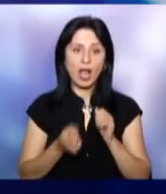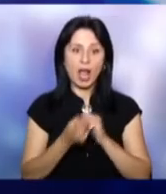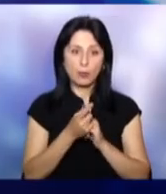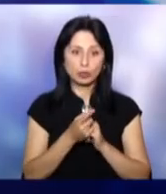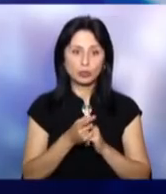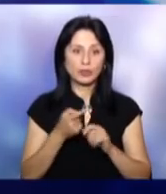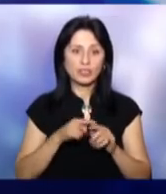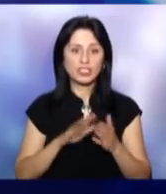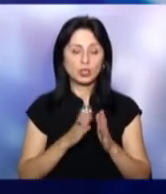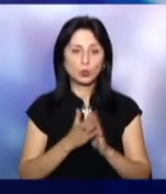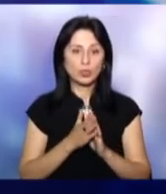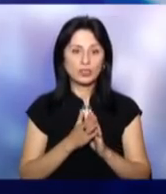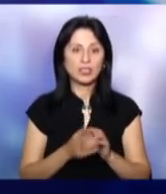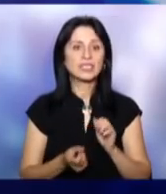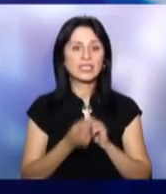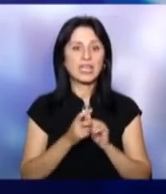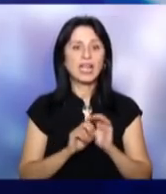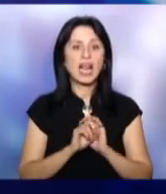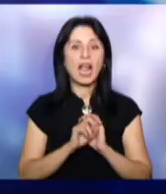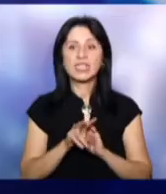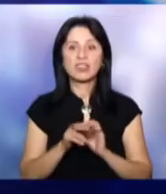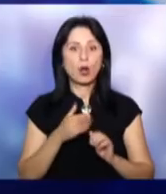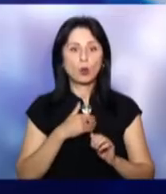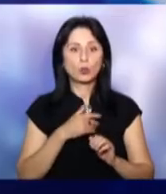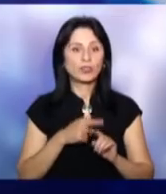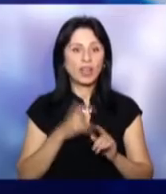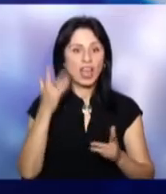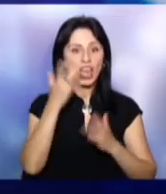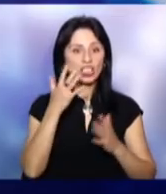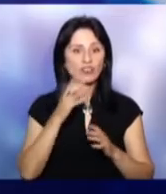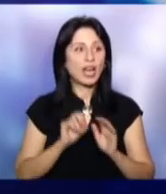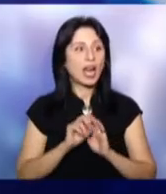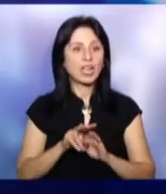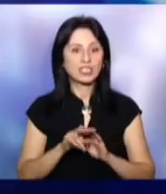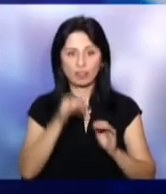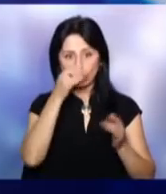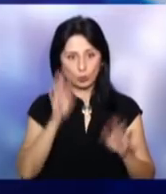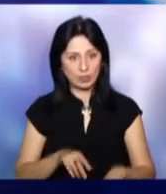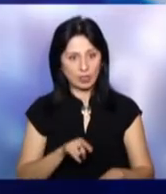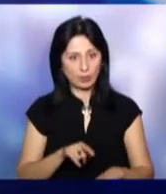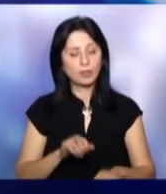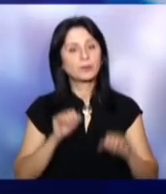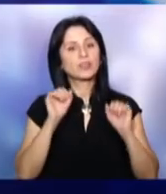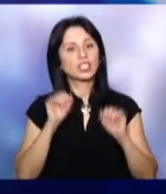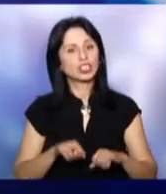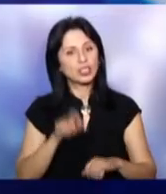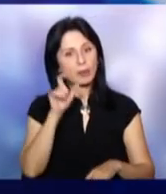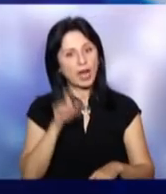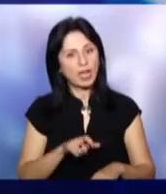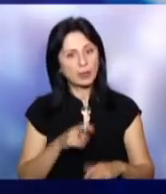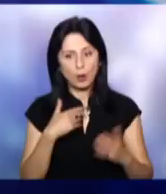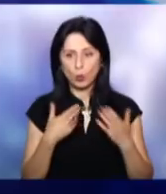აღმოჩნდება ხოლმე ისეთ სიტუაციებში, საიდანაც გაქცევა უნდა და მას ეჩვენება, რომ გაქცევა შეუძლებელია. შეიძლება ეს იყოს